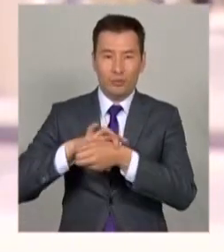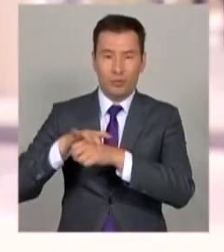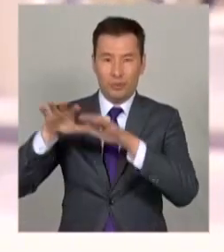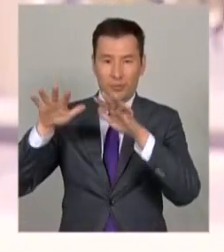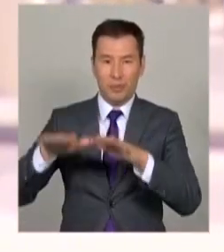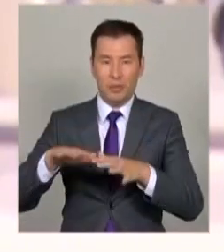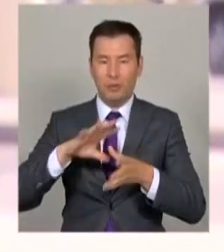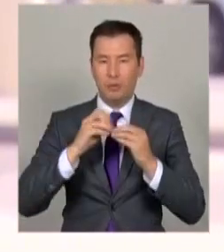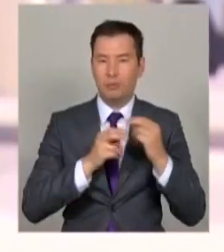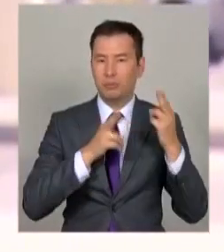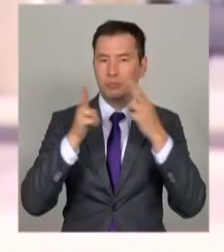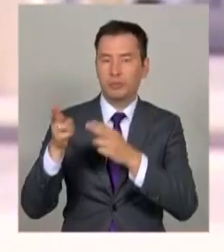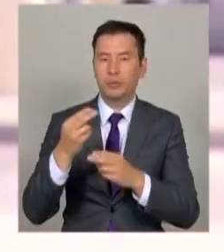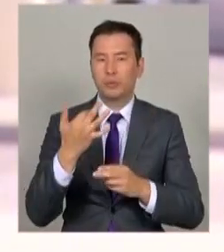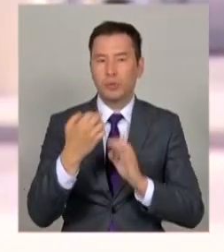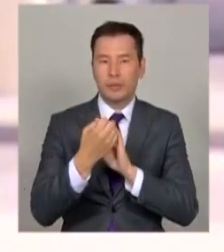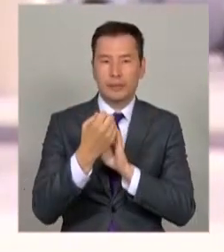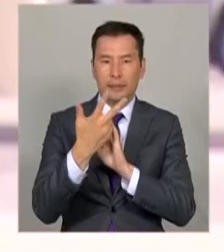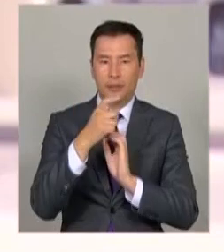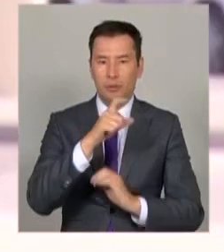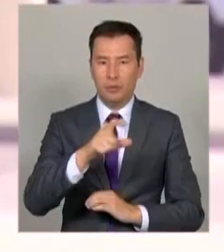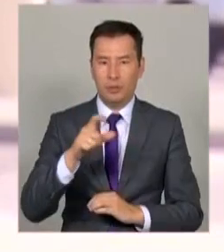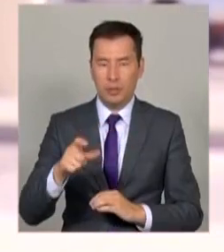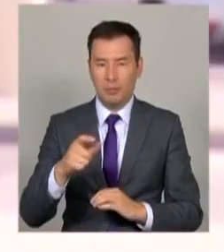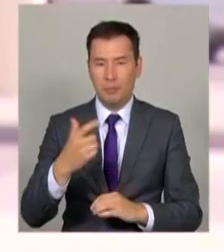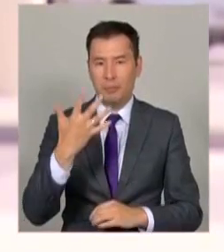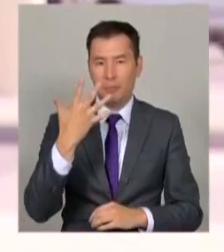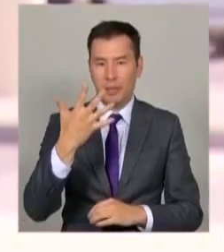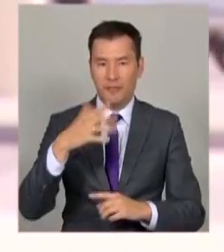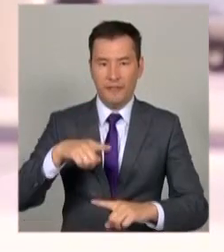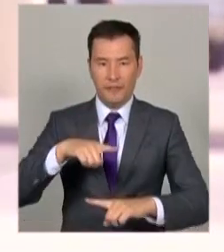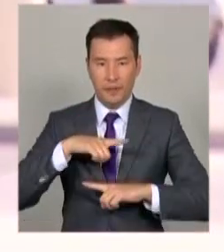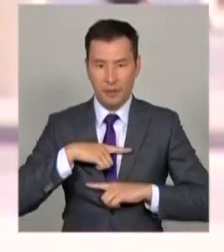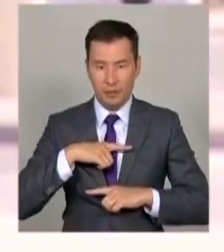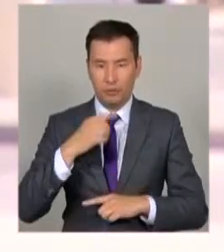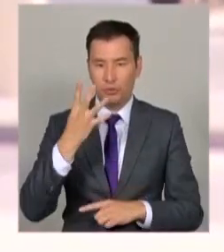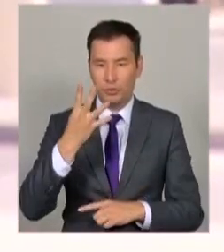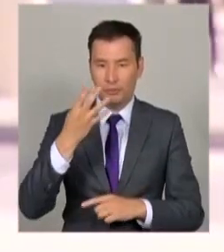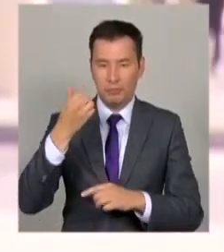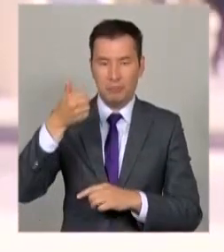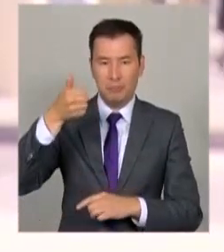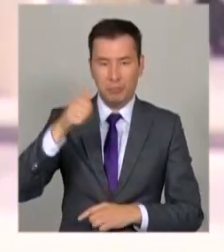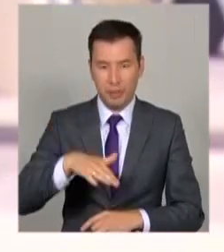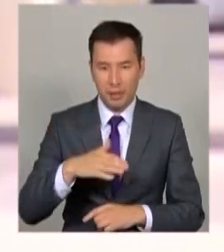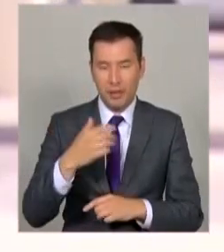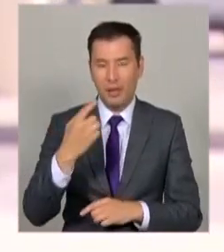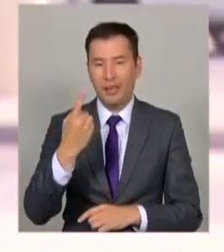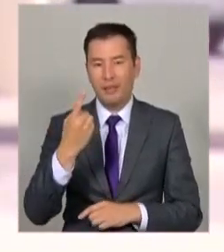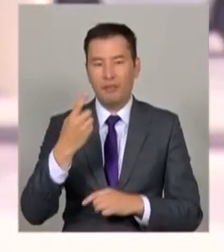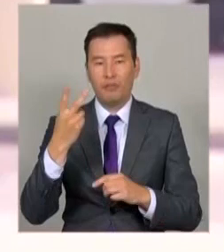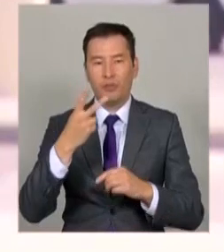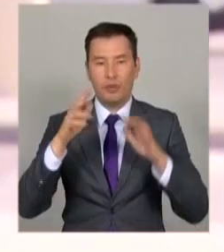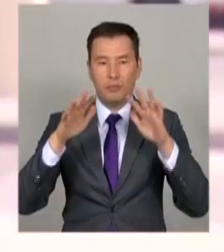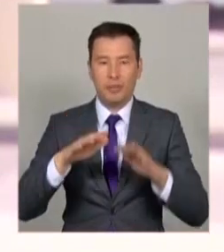13 спортшымыз аттанған еді. Оның 5-еуі финалға шығып, 4-еуі жеңіске жетті. Осылайша осы